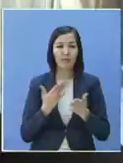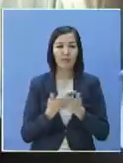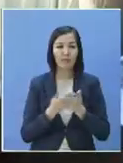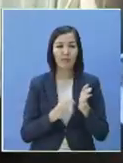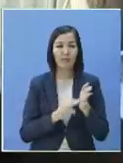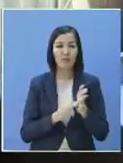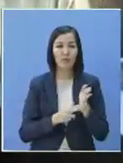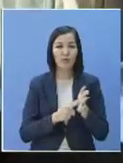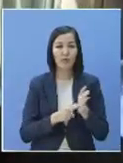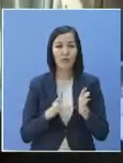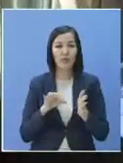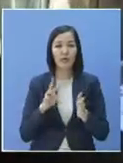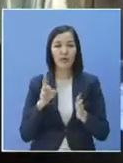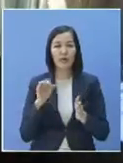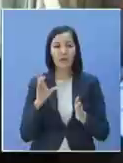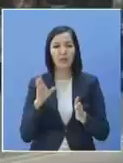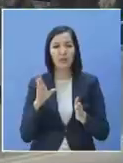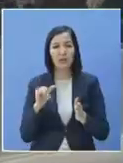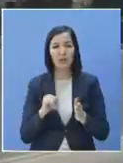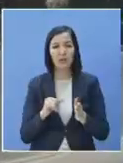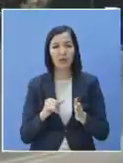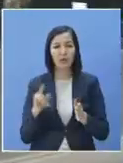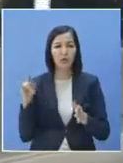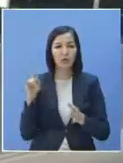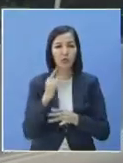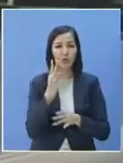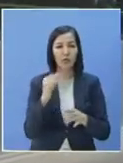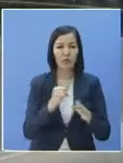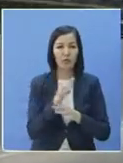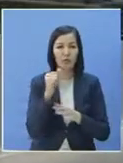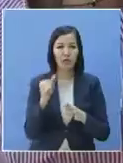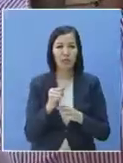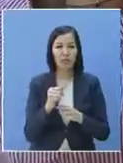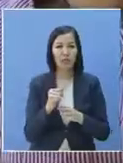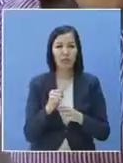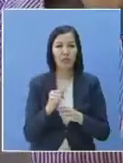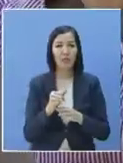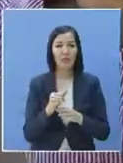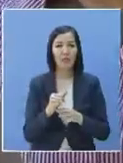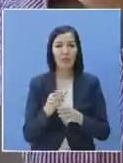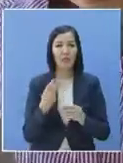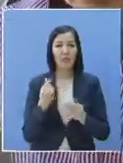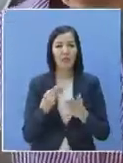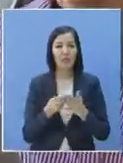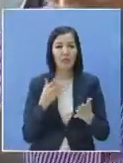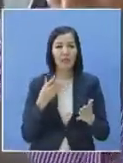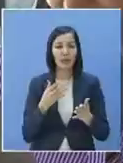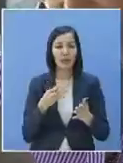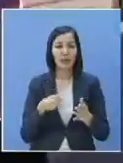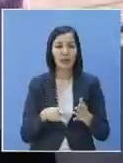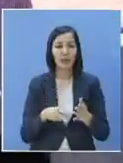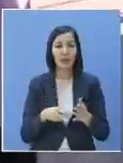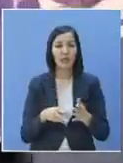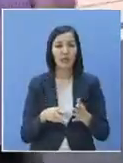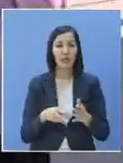Маңғыстаудан Алматыға дейін 3,5 тәулік жүріп келсе, ұшақпен небәрі 3 сағат. Бірақ соңғысының бағасы арзан емес. Әлбетте, мұндайды екінің бірінің